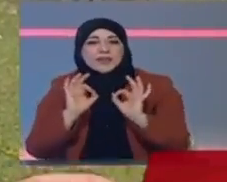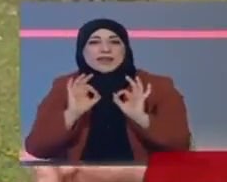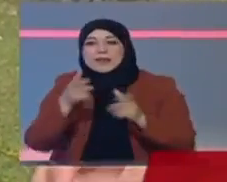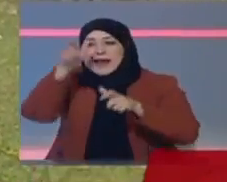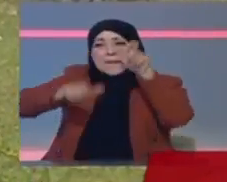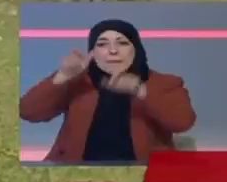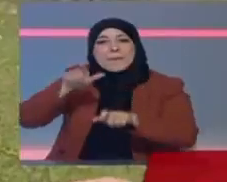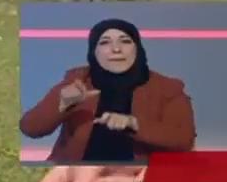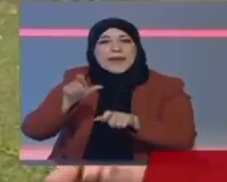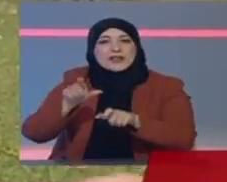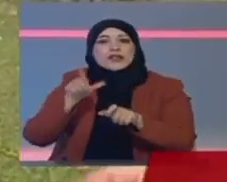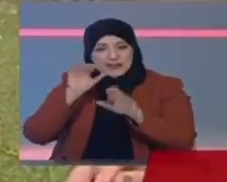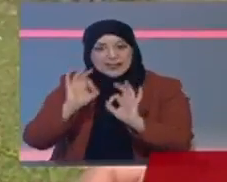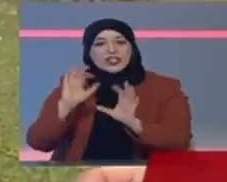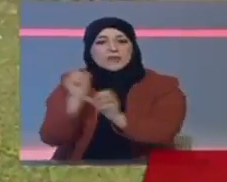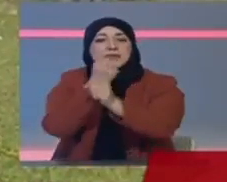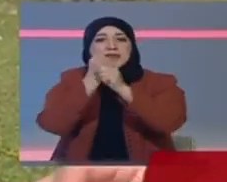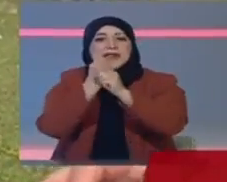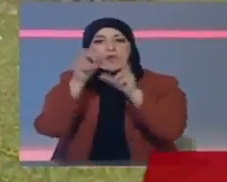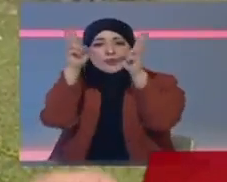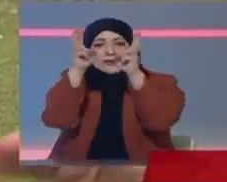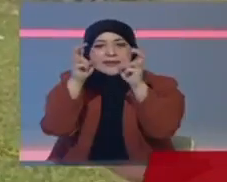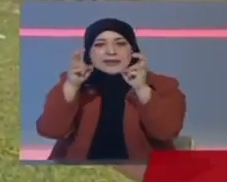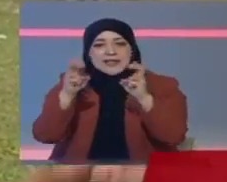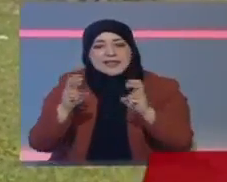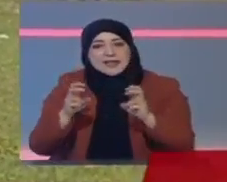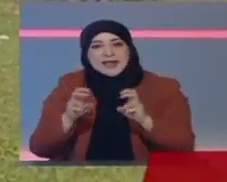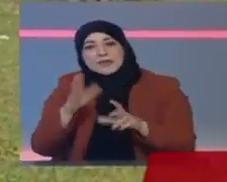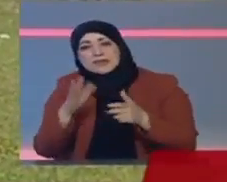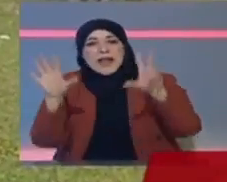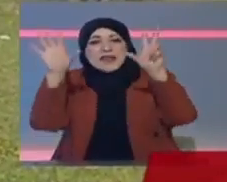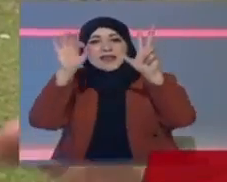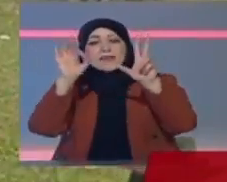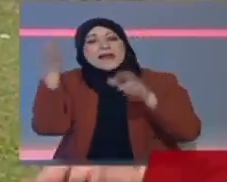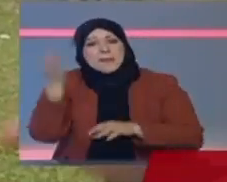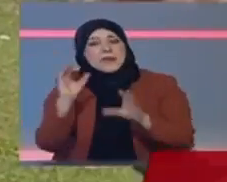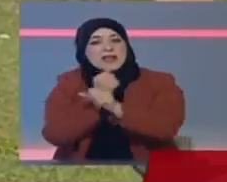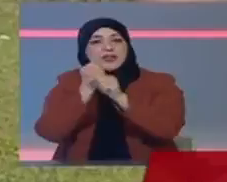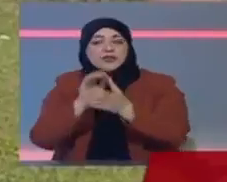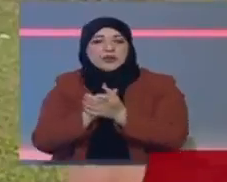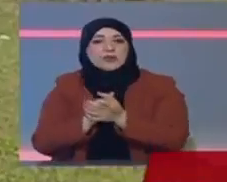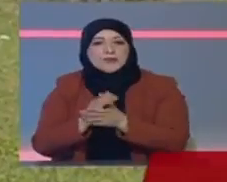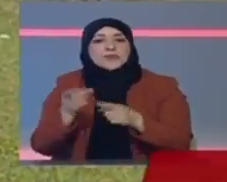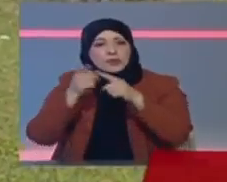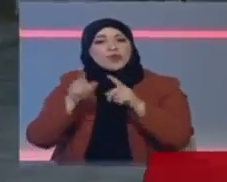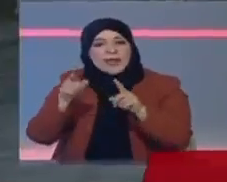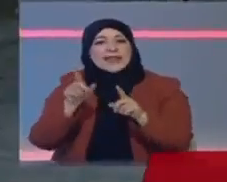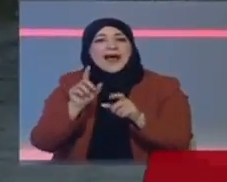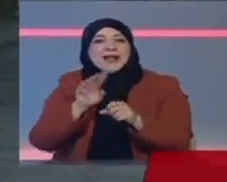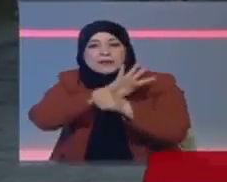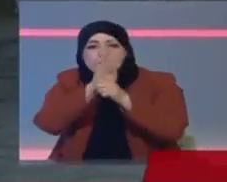ربحوا معناه نجم النقص من عدد ثمانيه في المائه وحتى لو فيك يبدا ينقص بشن